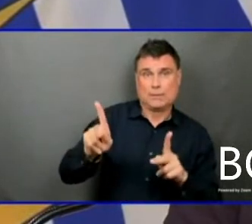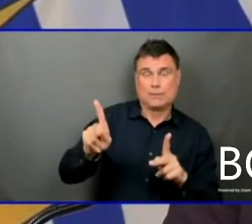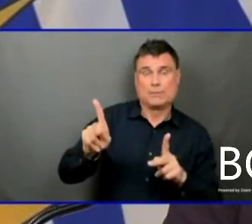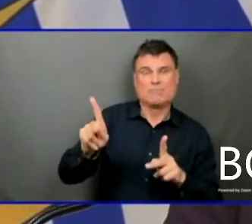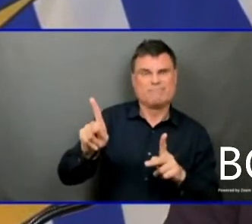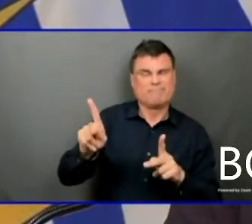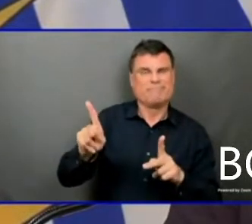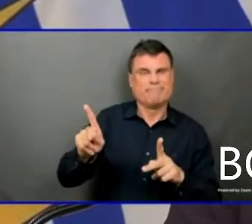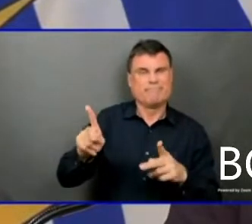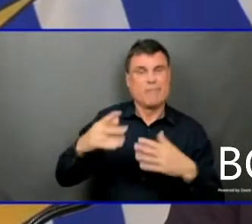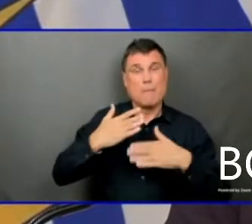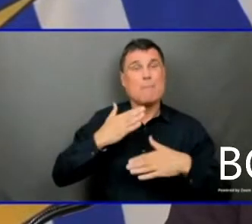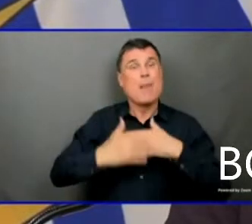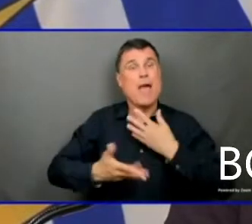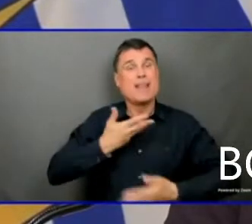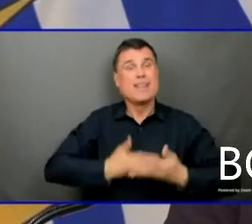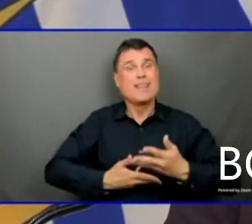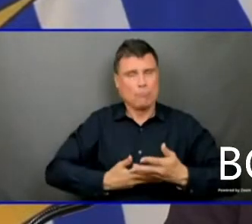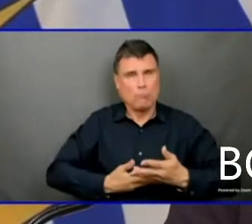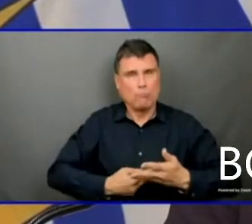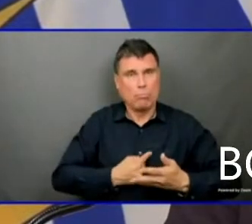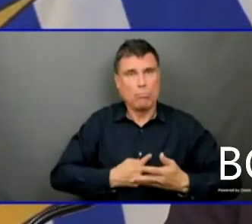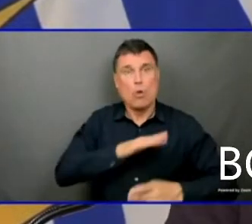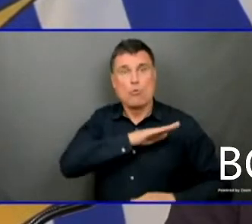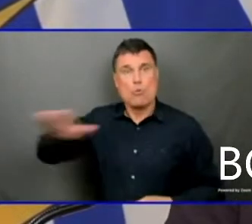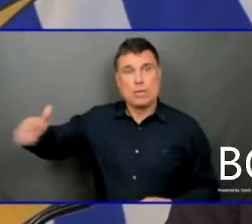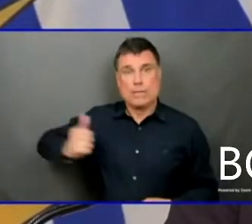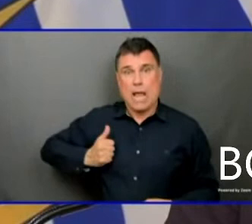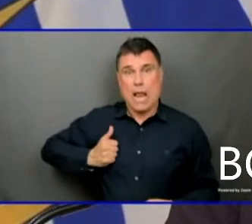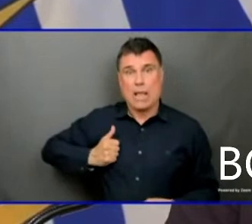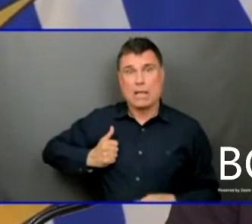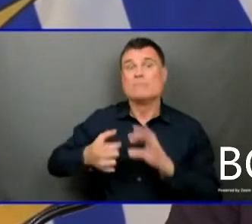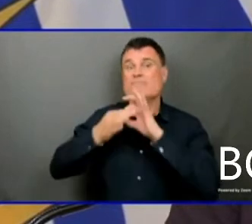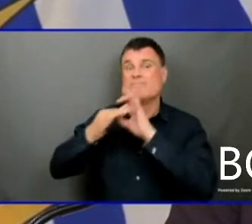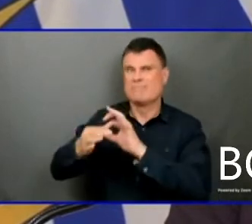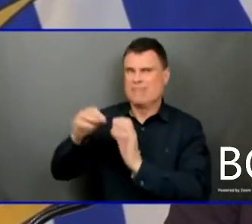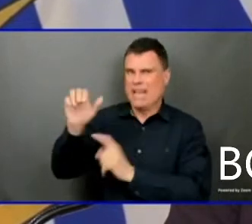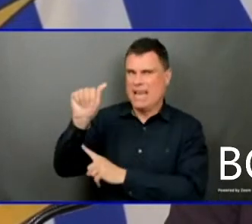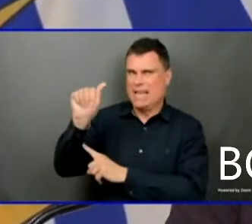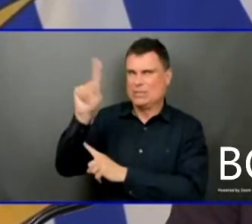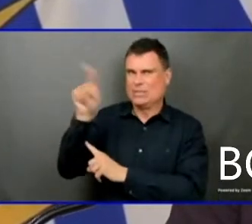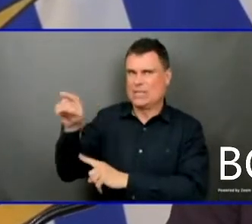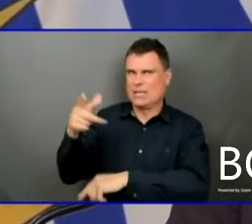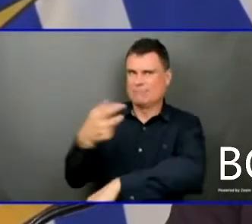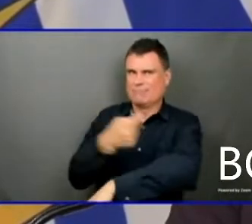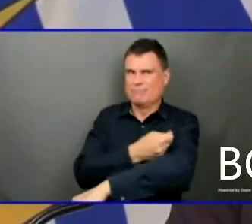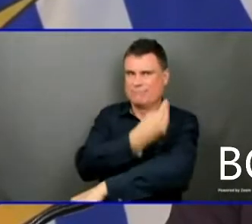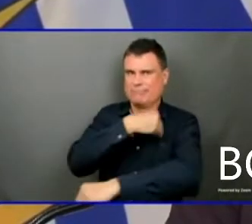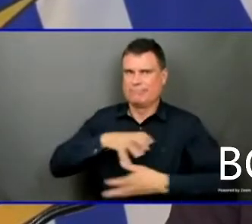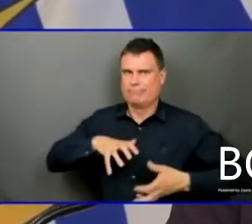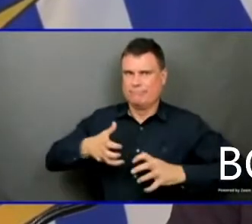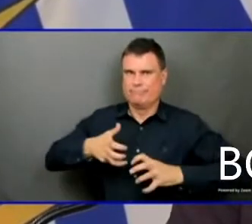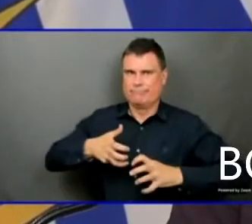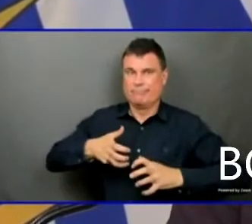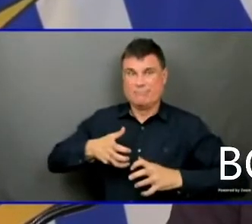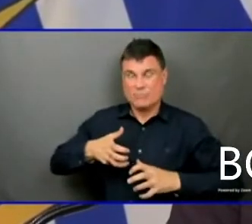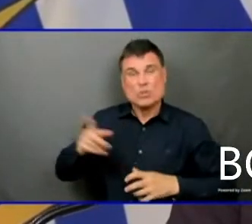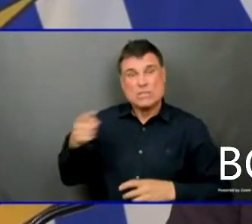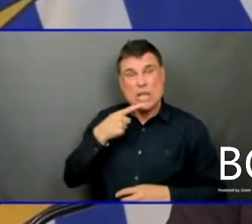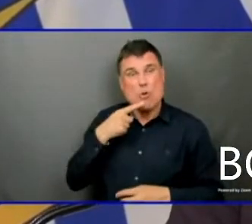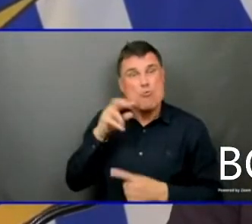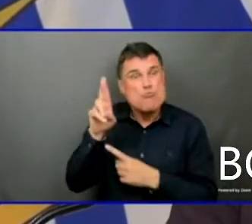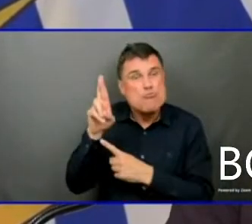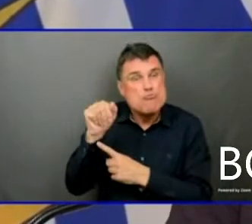28例过敏反应是阿斯利康的疫苗。 But is that number higher than you expected